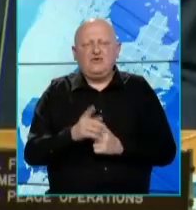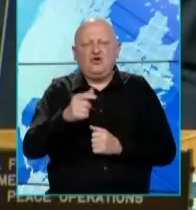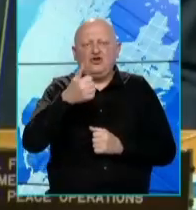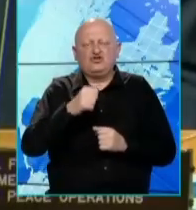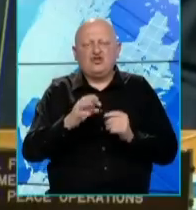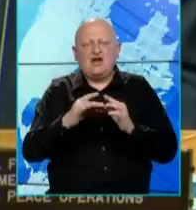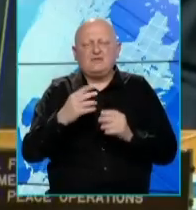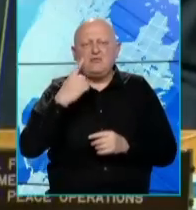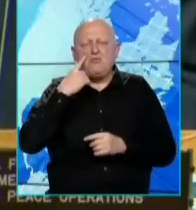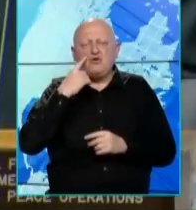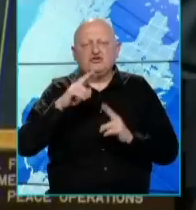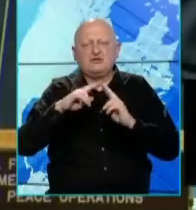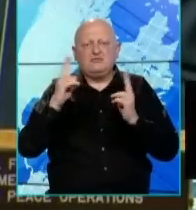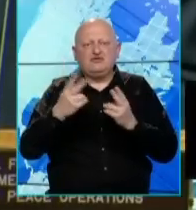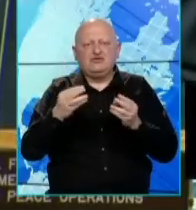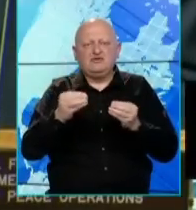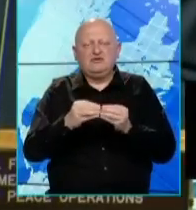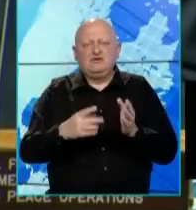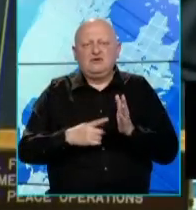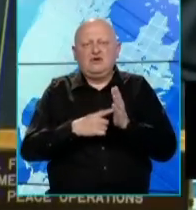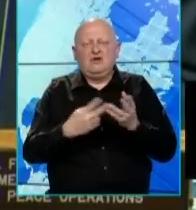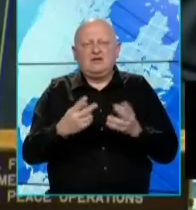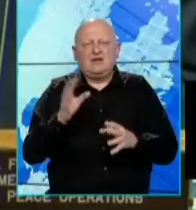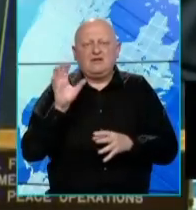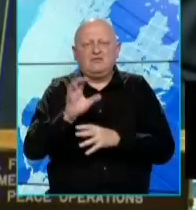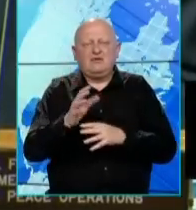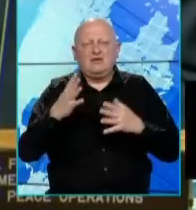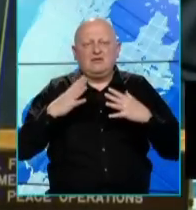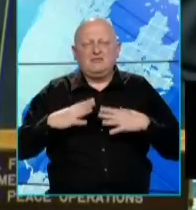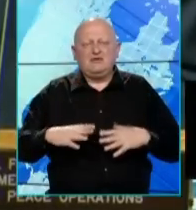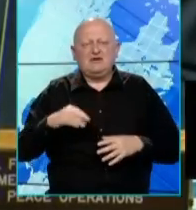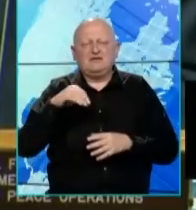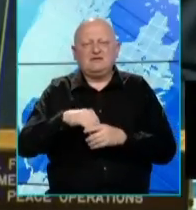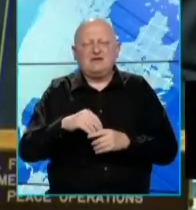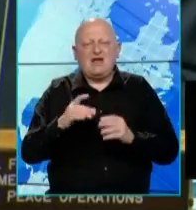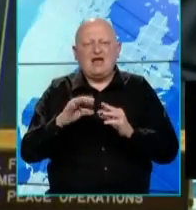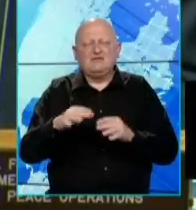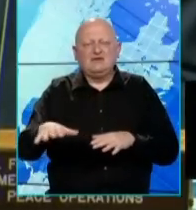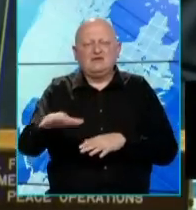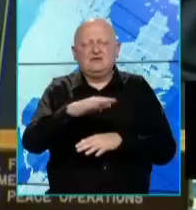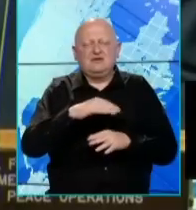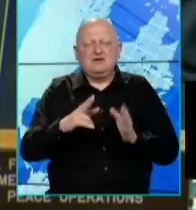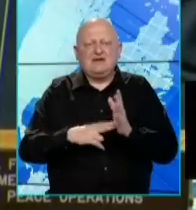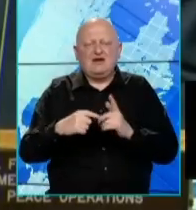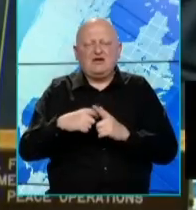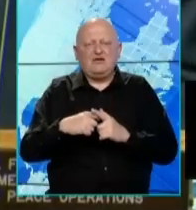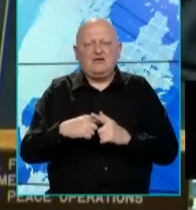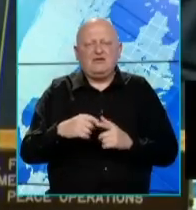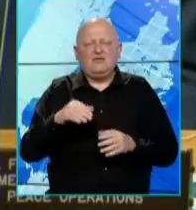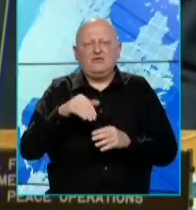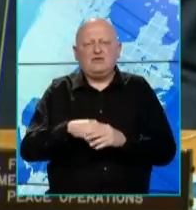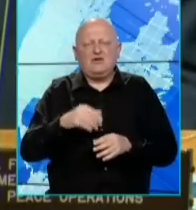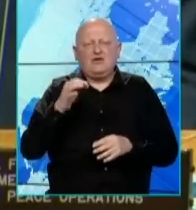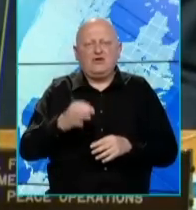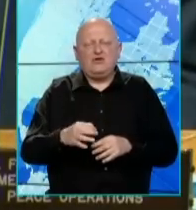što Armenija pokušava međunarodnoj zajednici predstaviti kao napad na miroljubive stanovnike azerbejdžanske regije na Nagorno-Karabah, zapravo